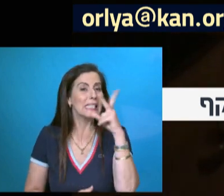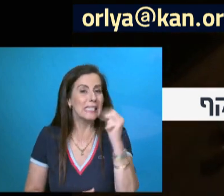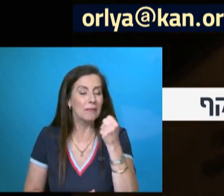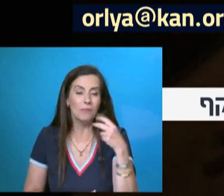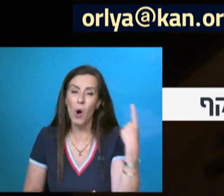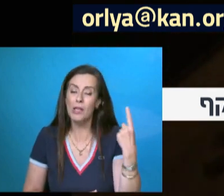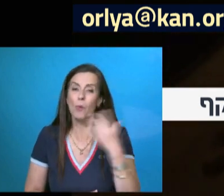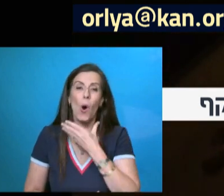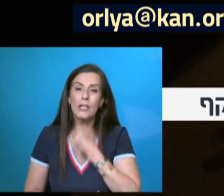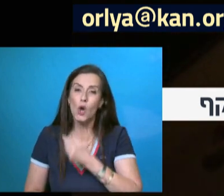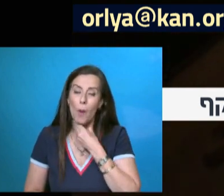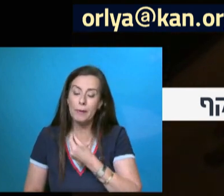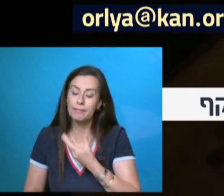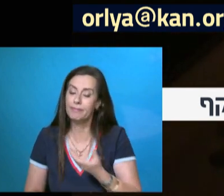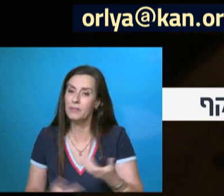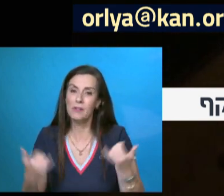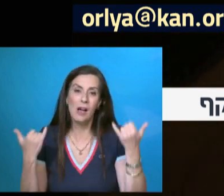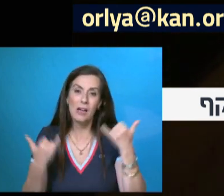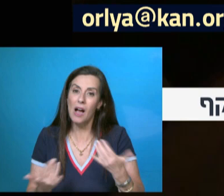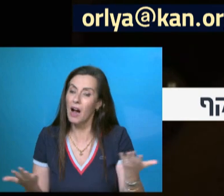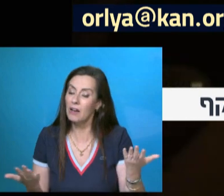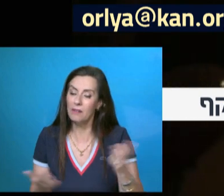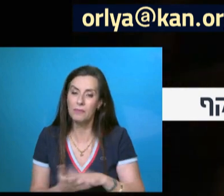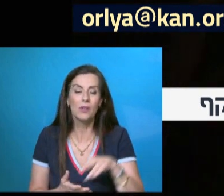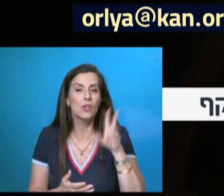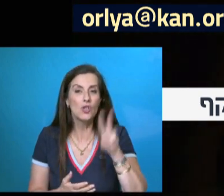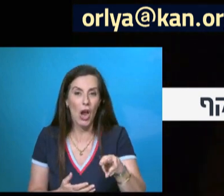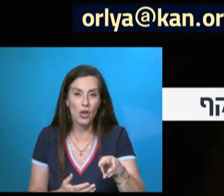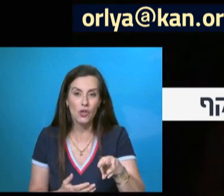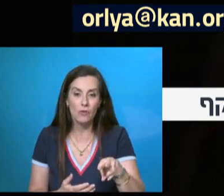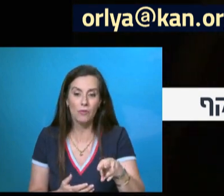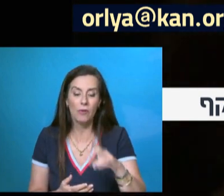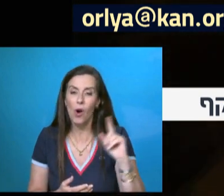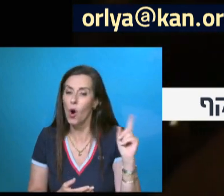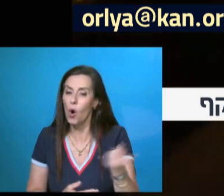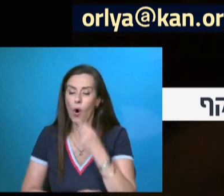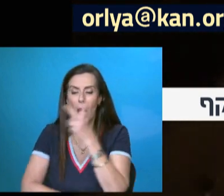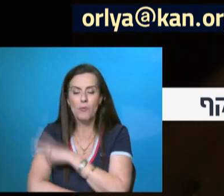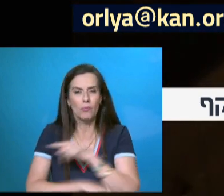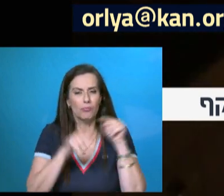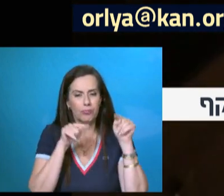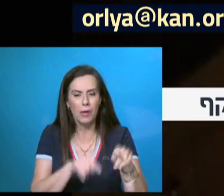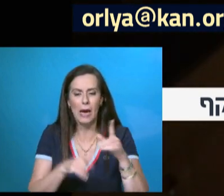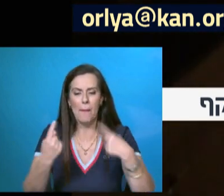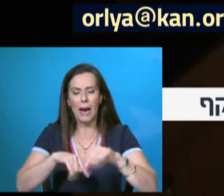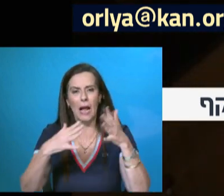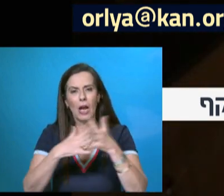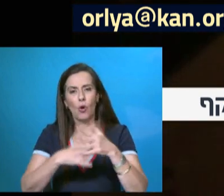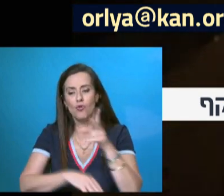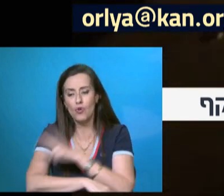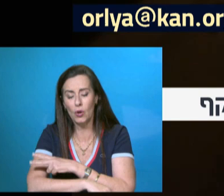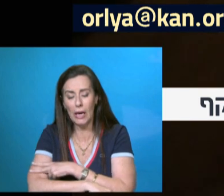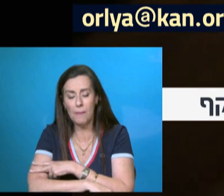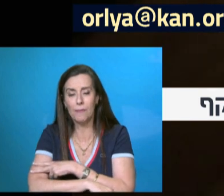אתיופי. כרגע בזירה נמצאים כל גורמי החקירה, גם של המחלקה לחקירות שוטרים, אחר הדברים על